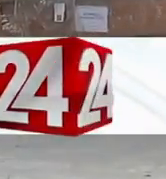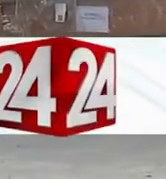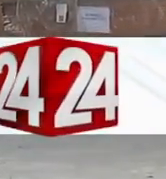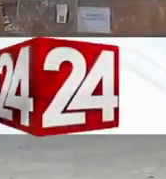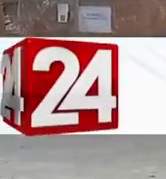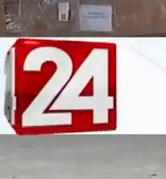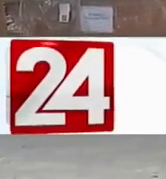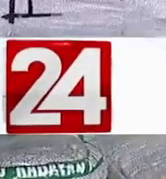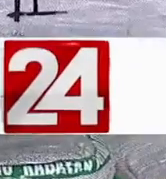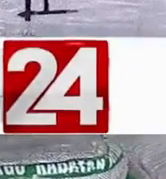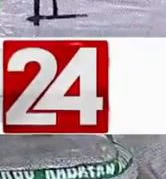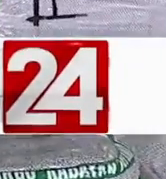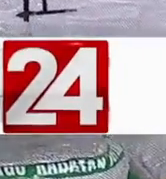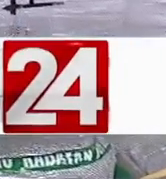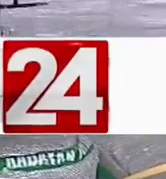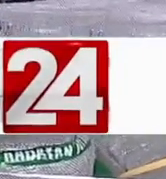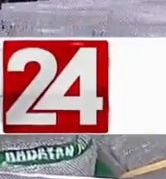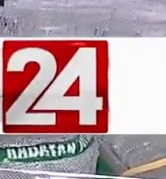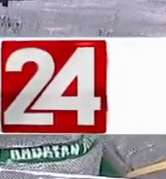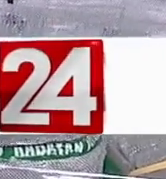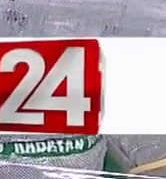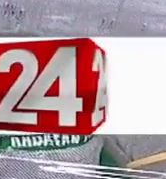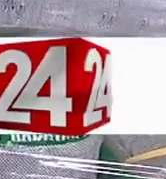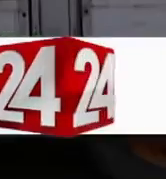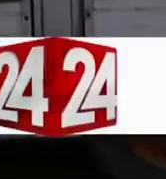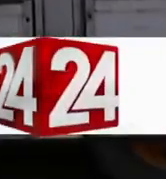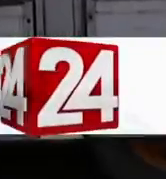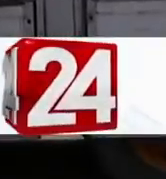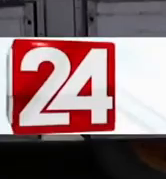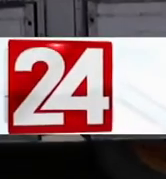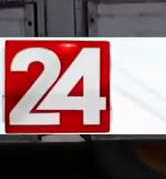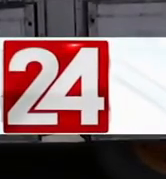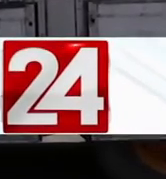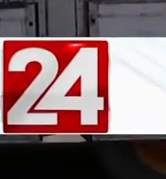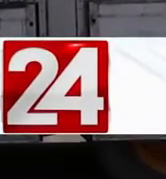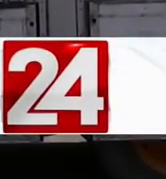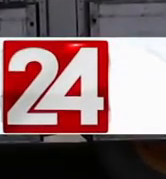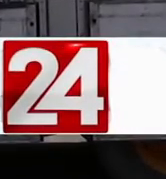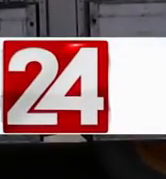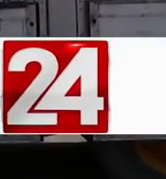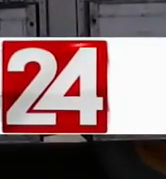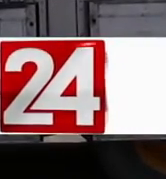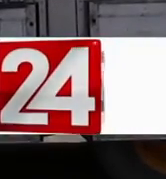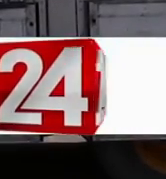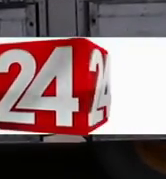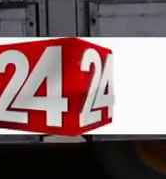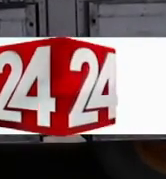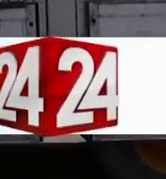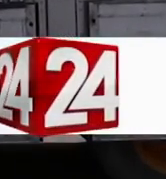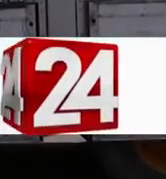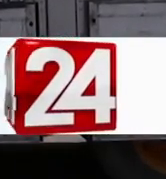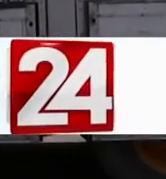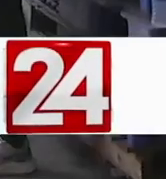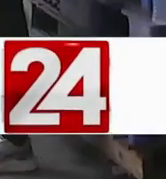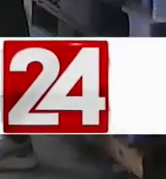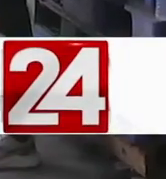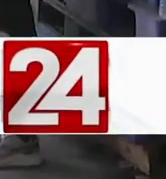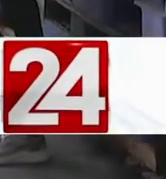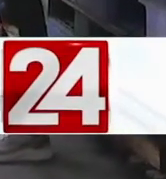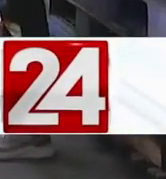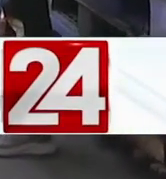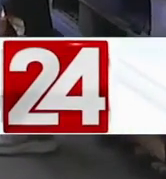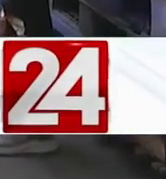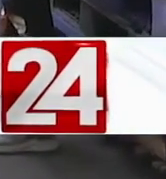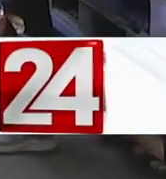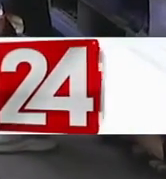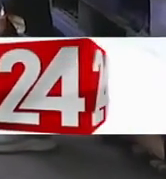At ang tugon ng customs sa apila ng ilang trucking group na pabilisin ang pagpapalabas ng mga delivery